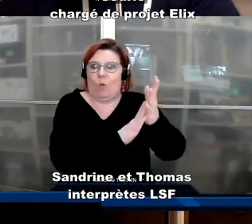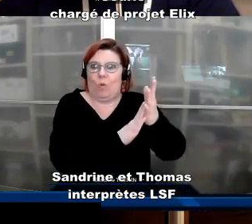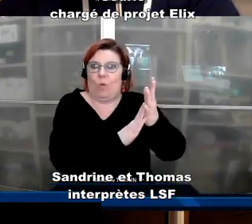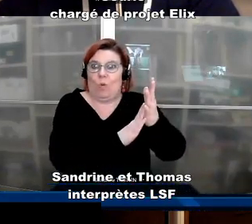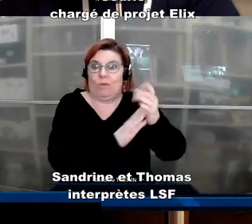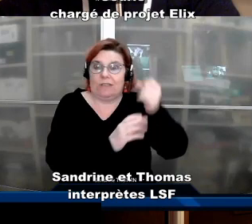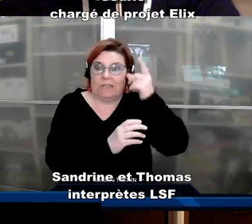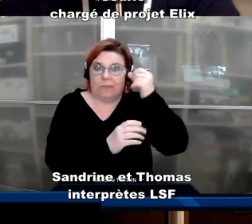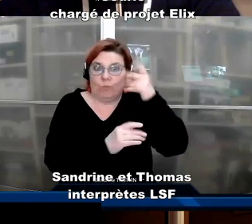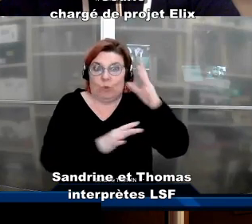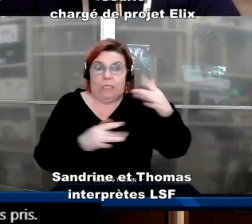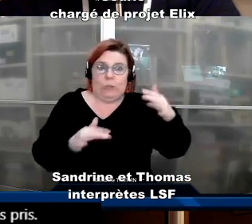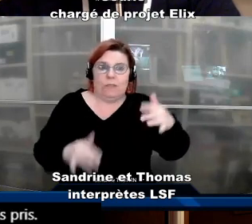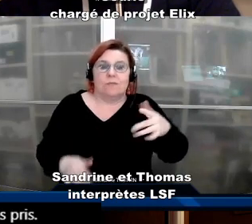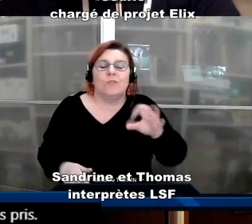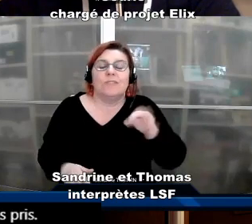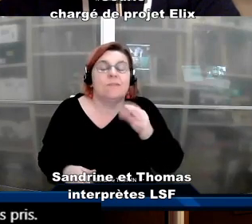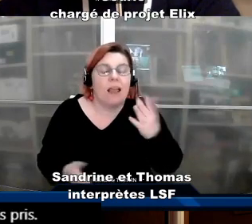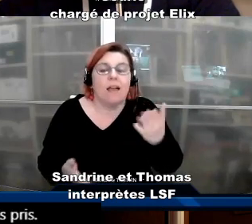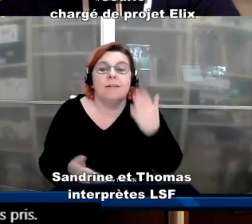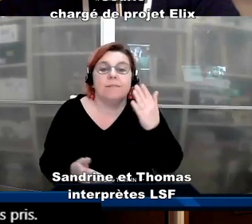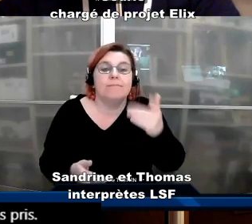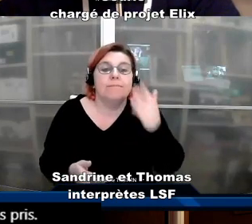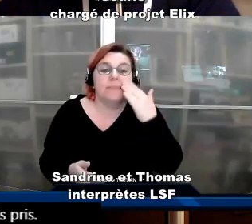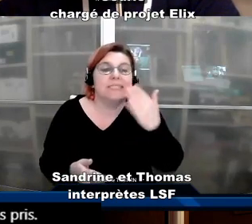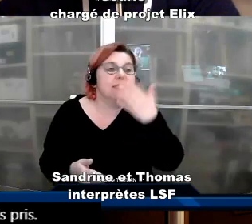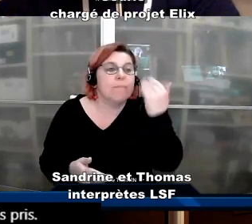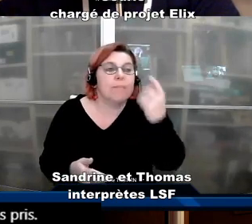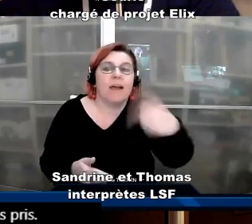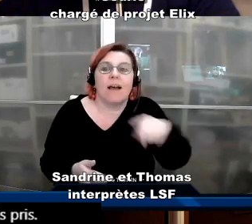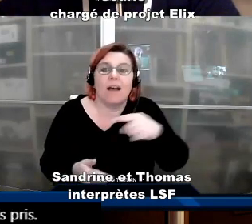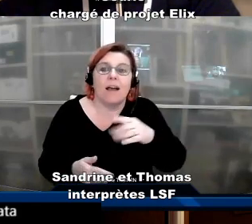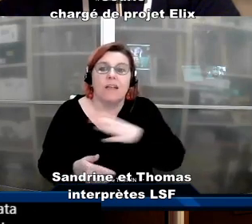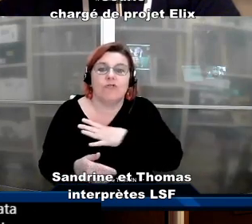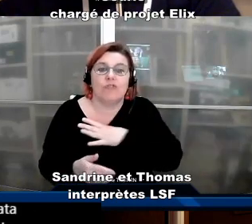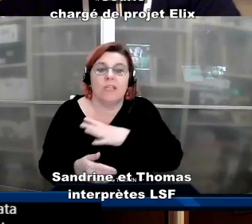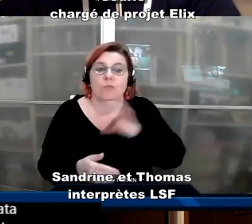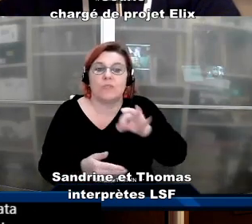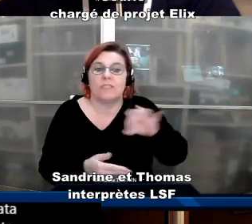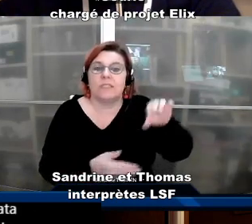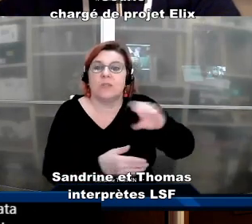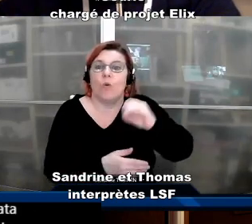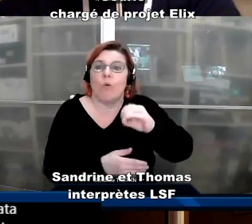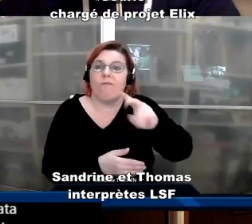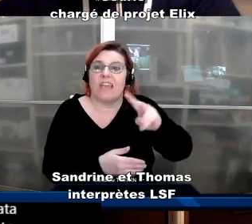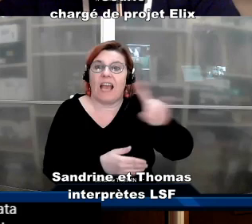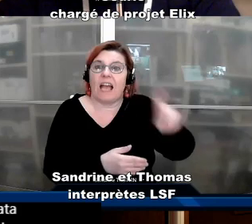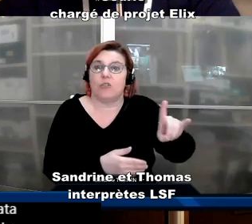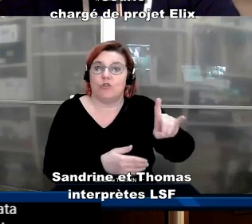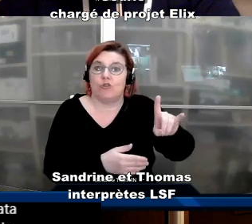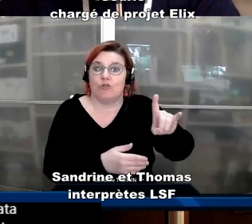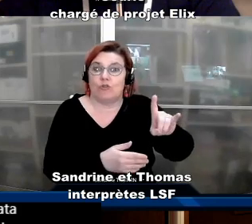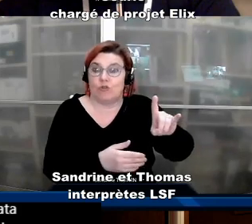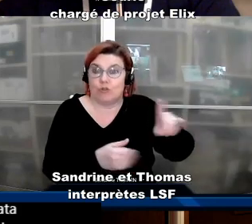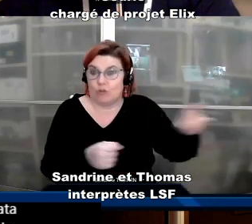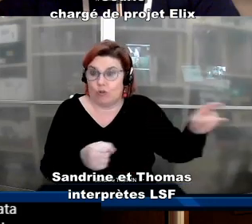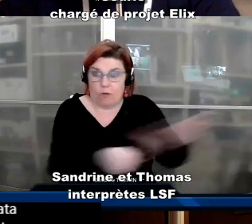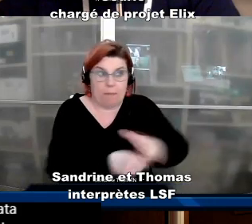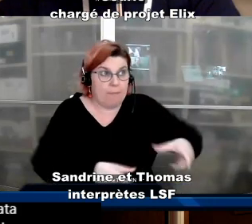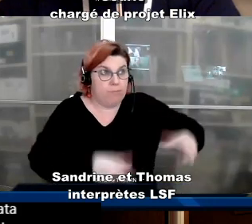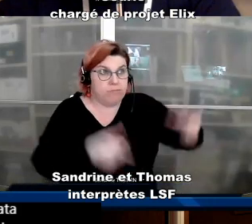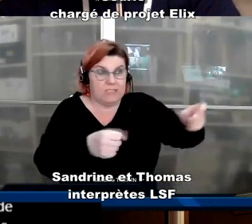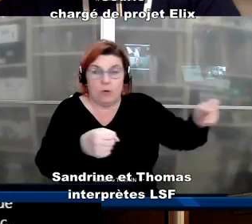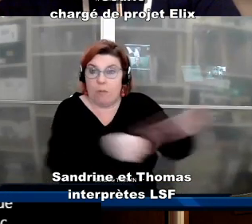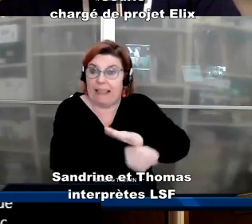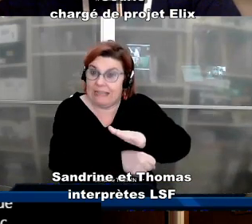Ouais, pour ceux qui ne savent pas, voilà, qui n'ont pas suivi l'actualité, il y a un data center qui a entièrement brûlé. Donc toutes les données qui étaient